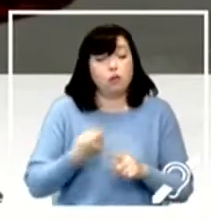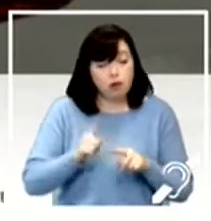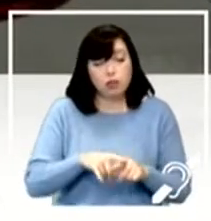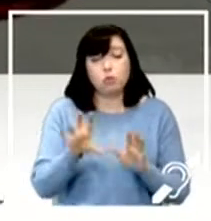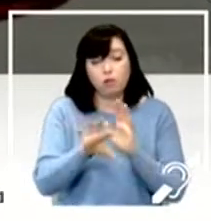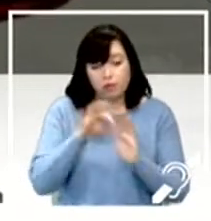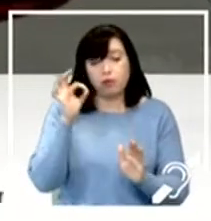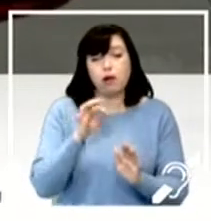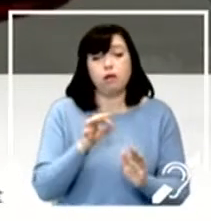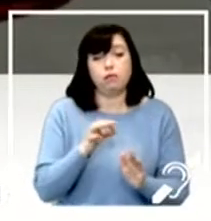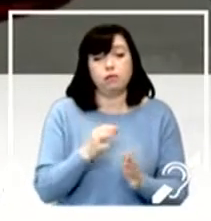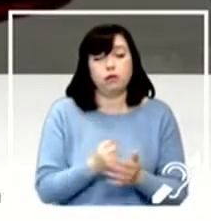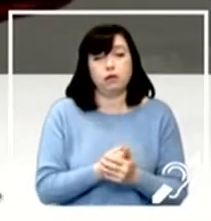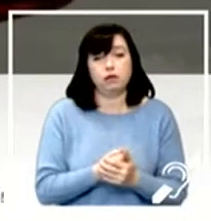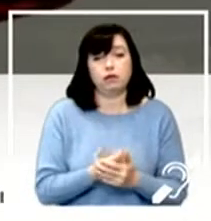alegem